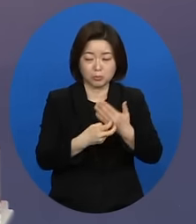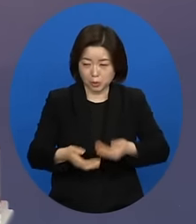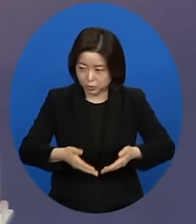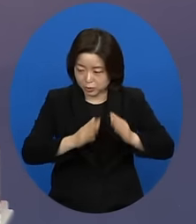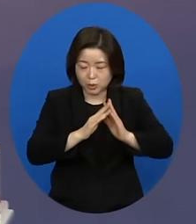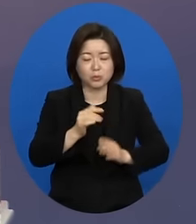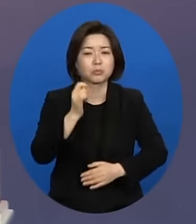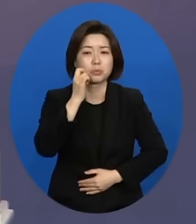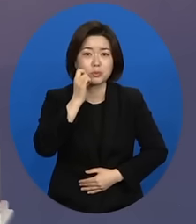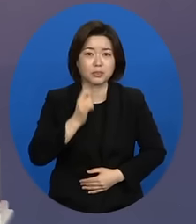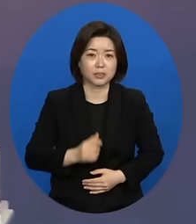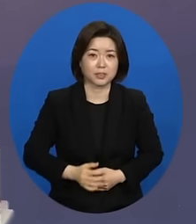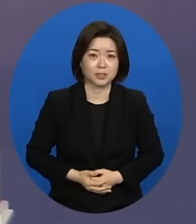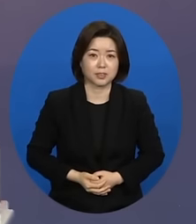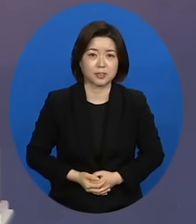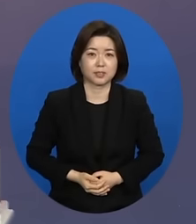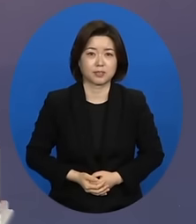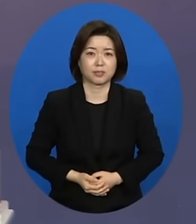것도 아니고요.